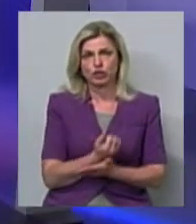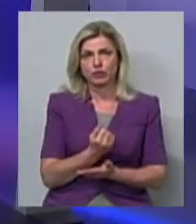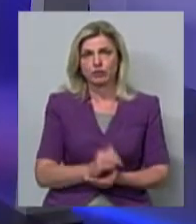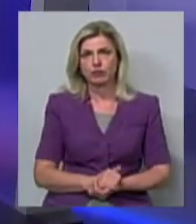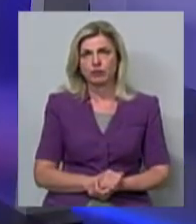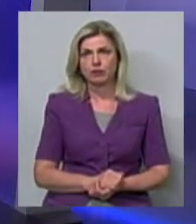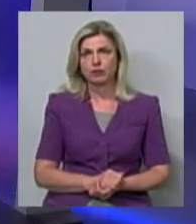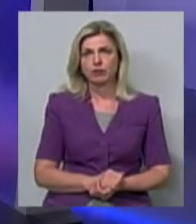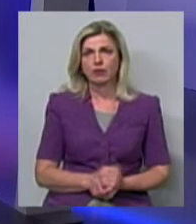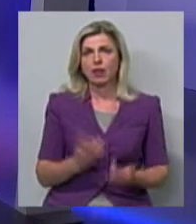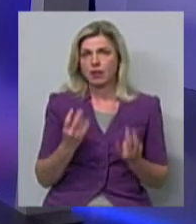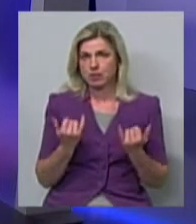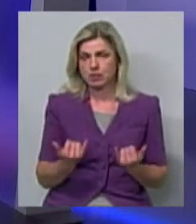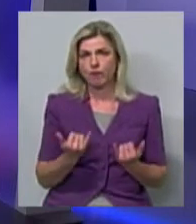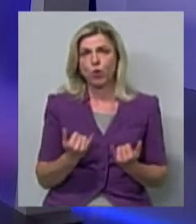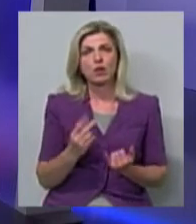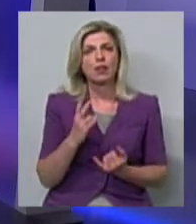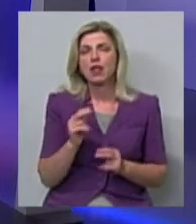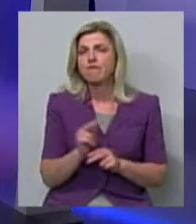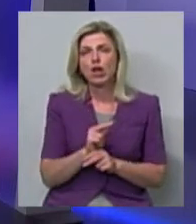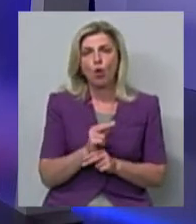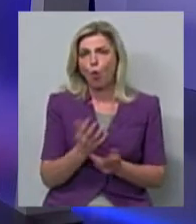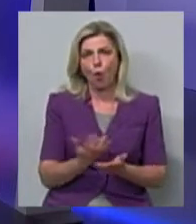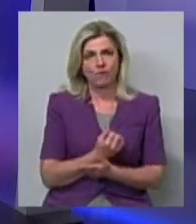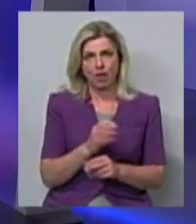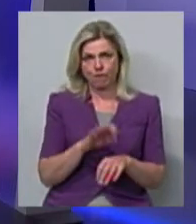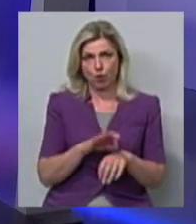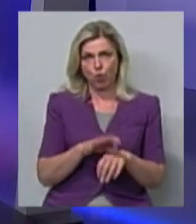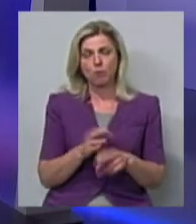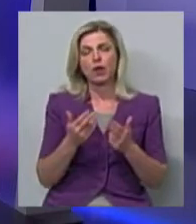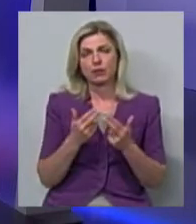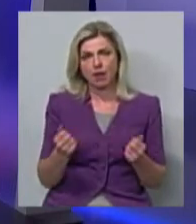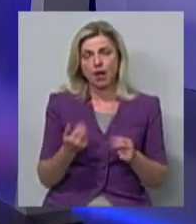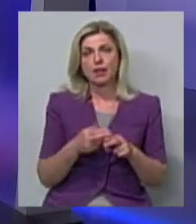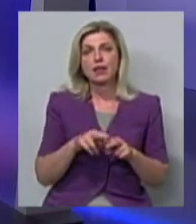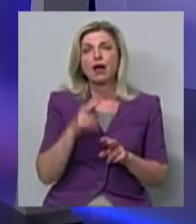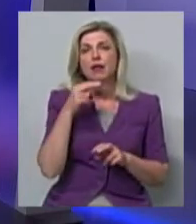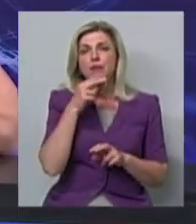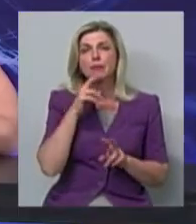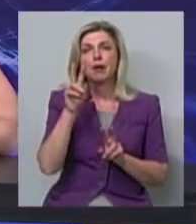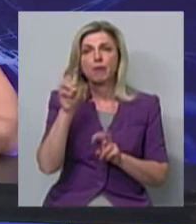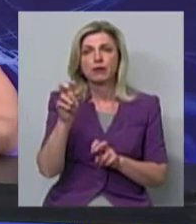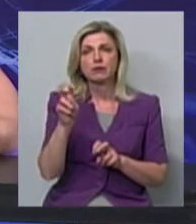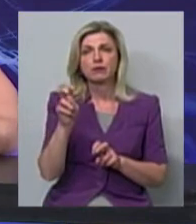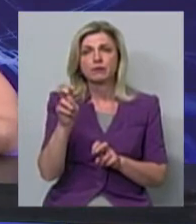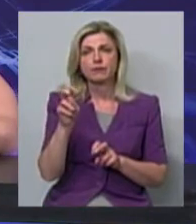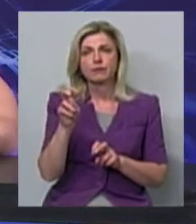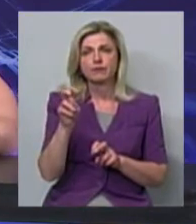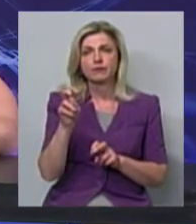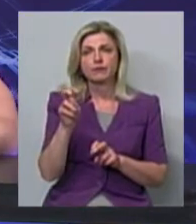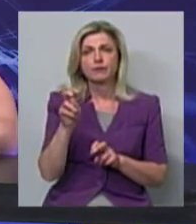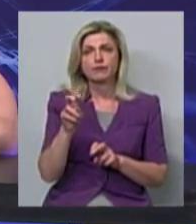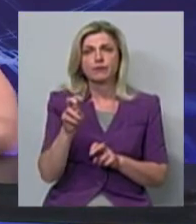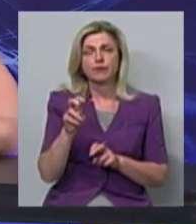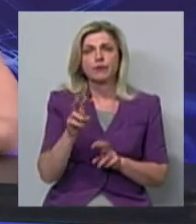вилікувна хвороба? На сегодняшний день, да. На сегодняшний день тот препарат дефлазокорт, который зарегистрирован,